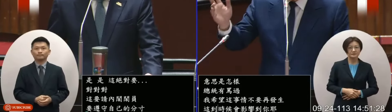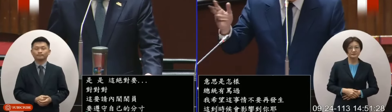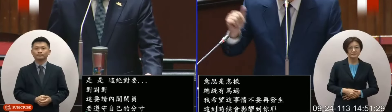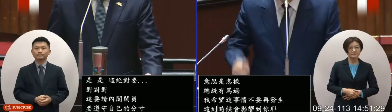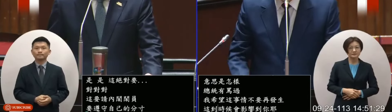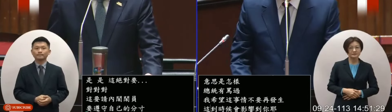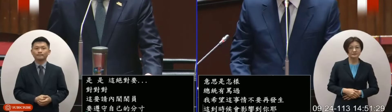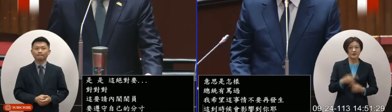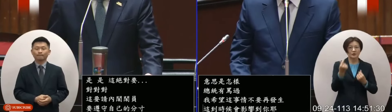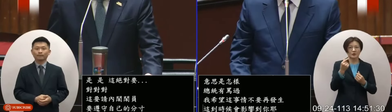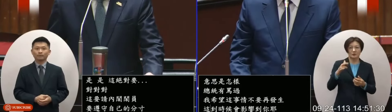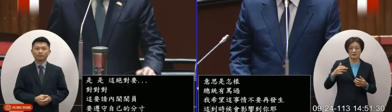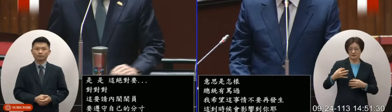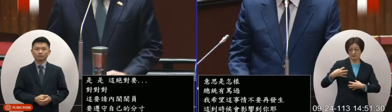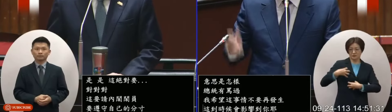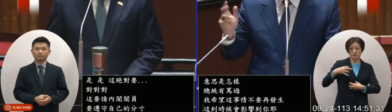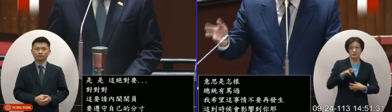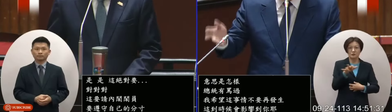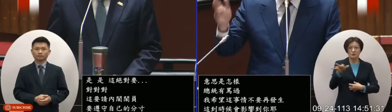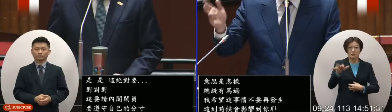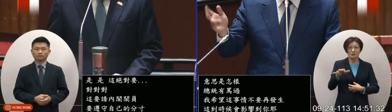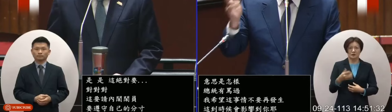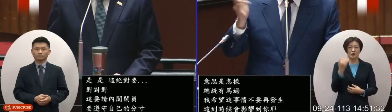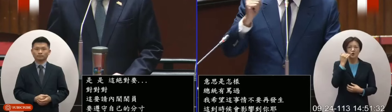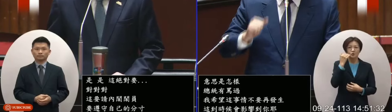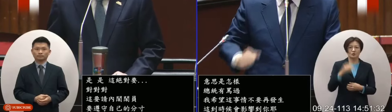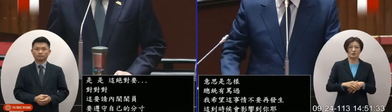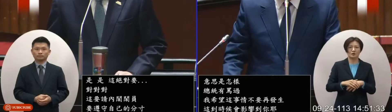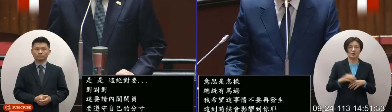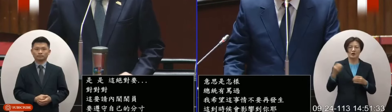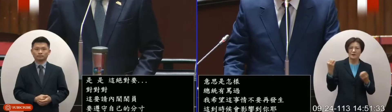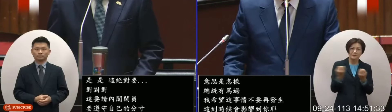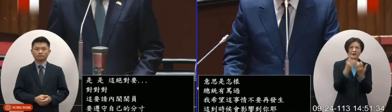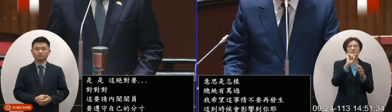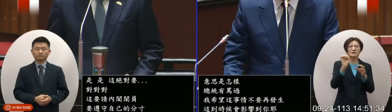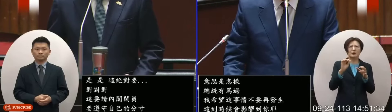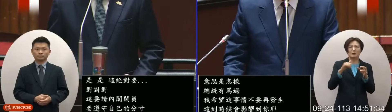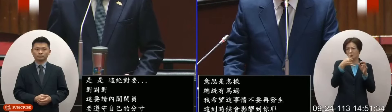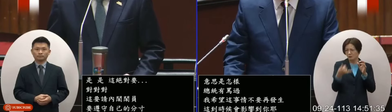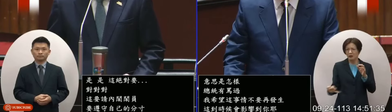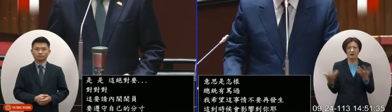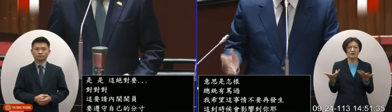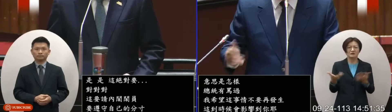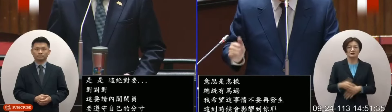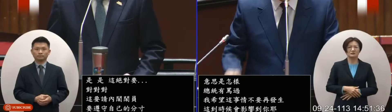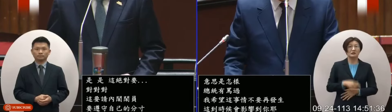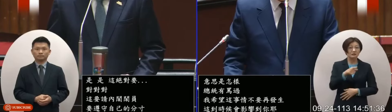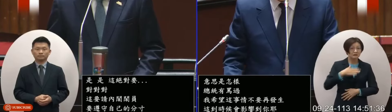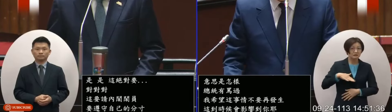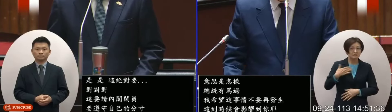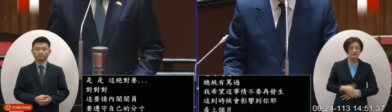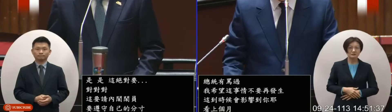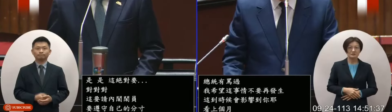咱的战斗机发生故障，飞行员跳机，对无？这个代志你